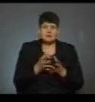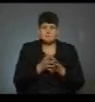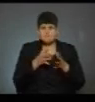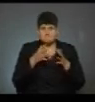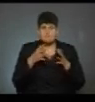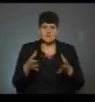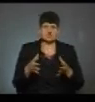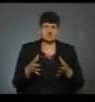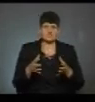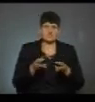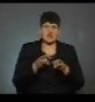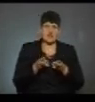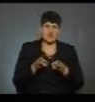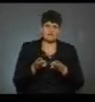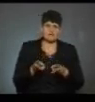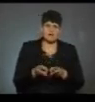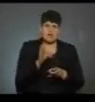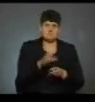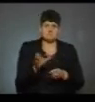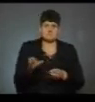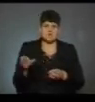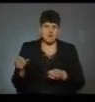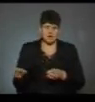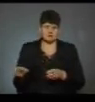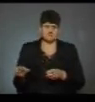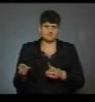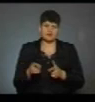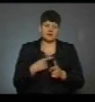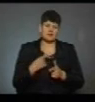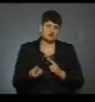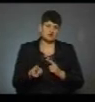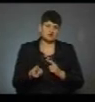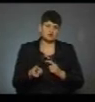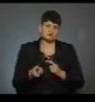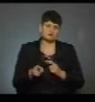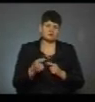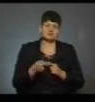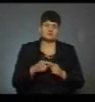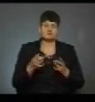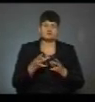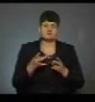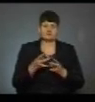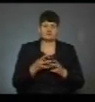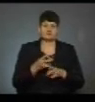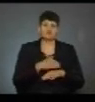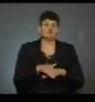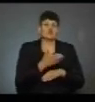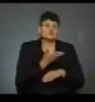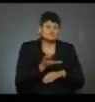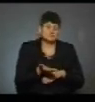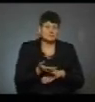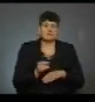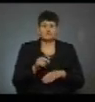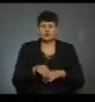той теплоносій, який поступає в батареї, ніж це потребує зовнішня температура. В той же час